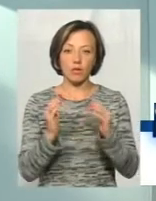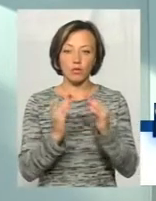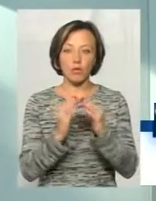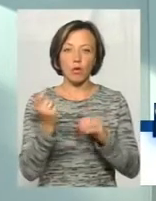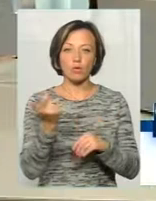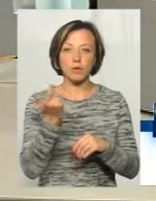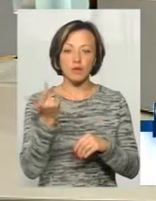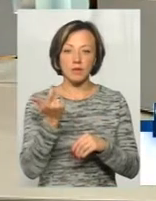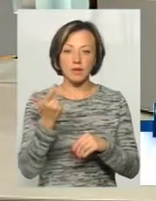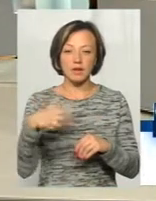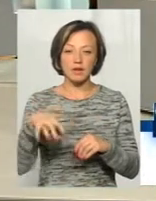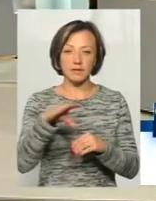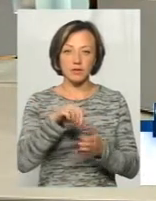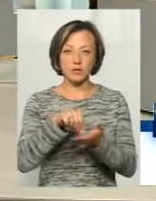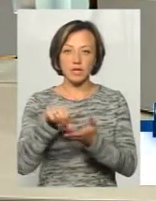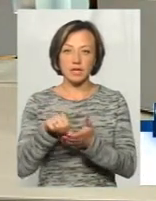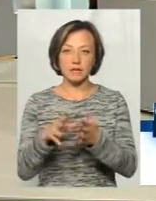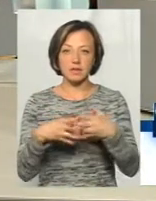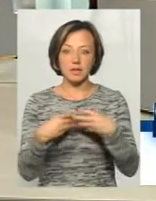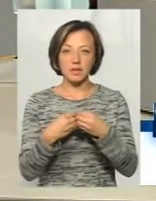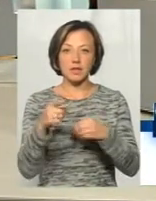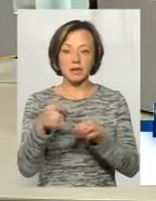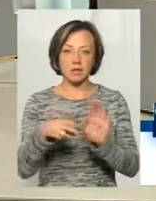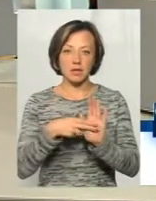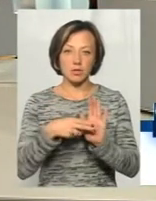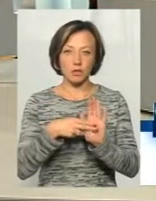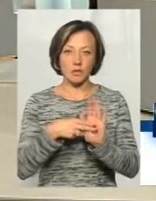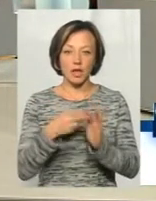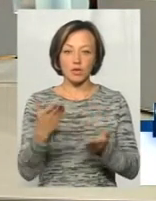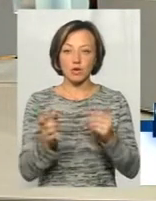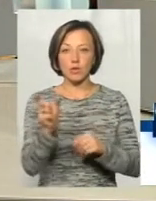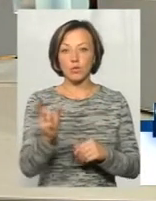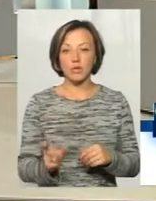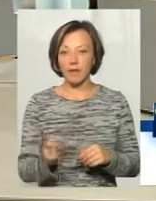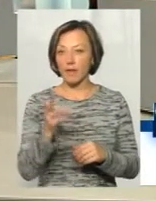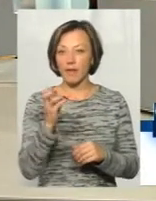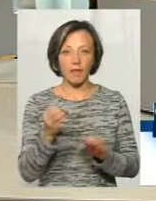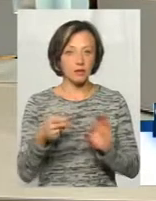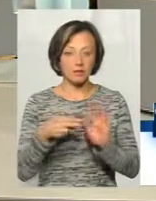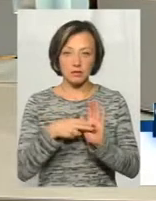домогосподарство і на всіх членів сім'ї, які там зареєстровані. От якщо людина, скажімо так,